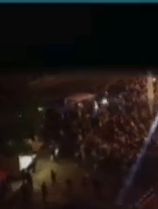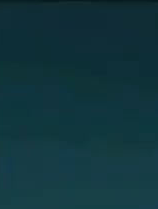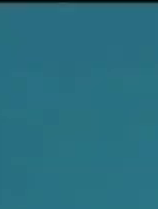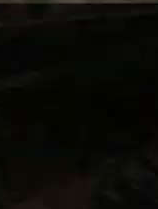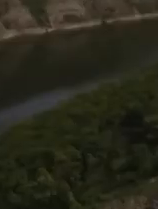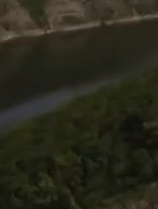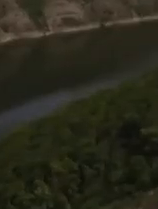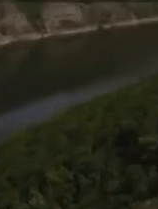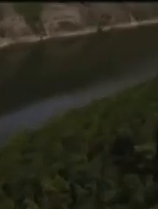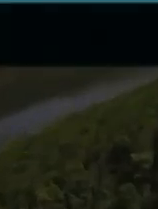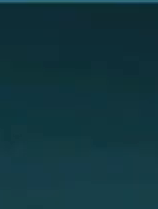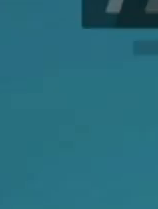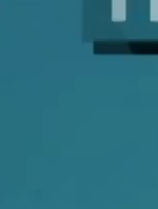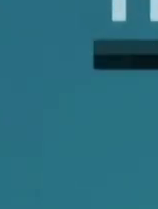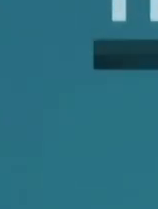Музика